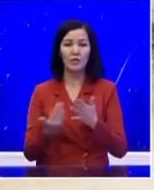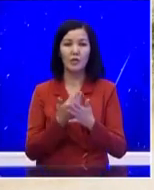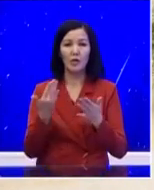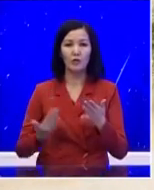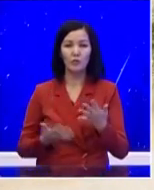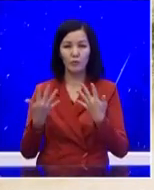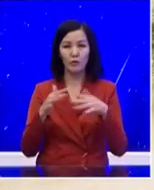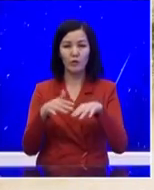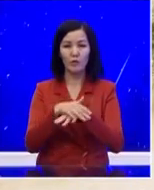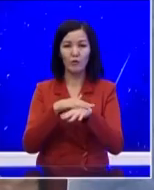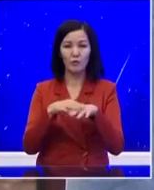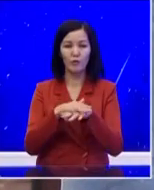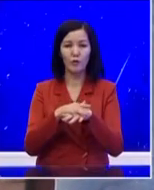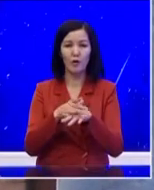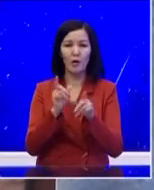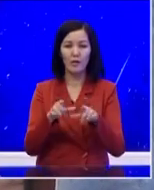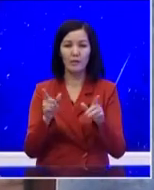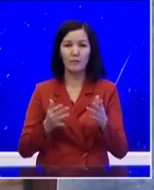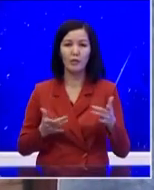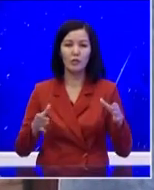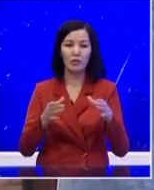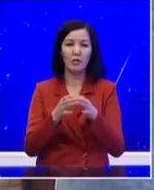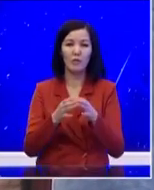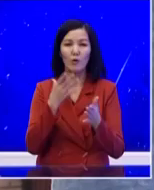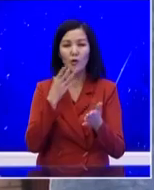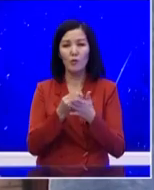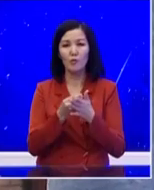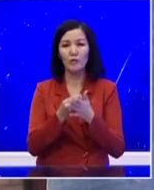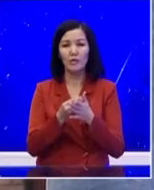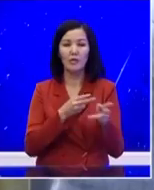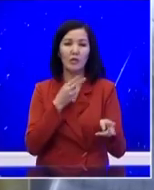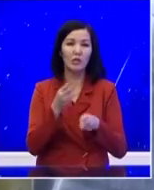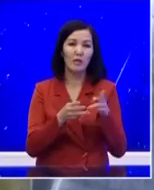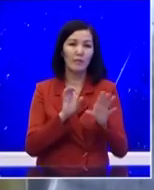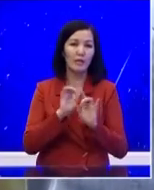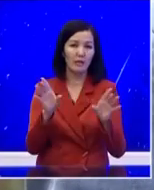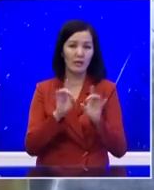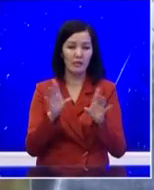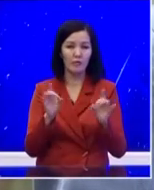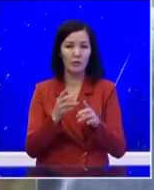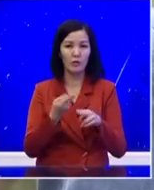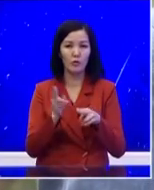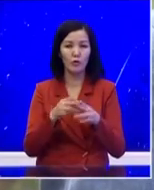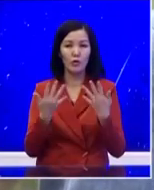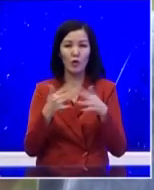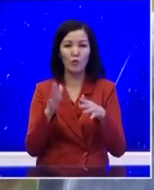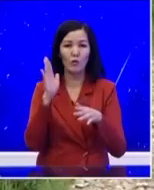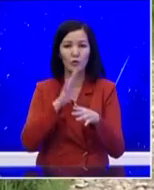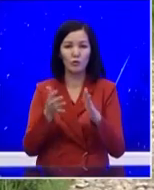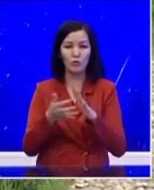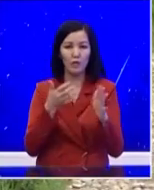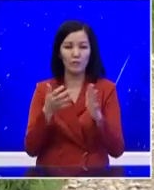тұрғындары бірнеше күннен бері жиналып, жергілікті билік өкілдеріне өздерінің наразылығын білдіріп жатыр. Себебі елді мекенде ауыз су